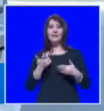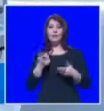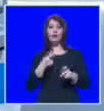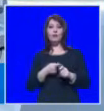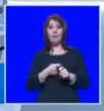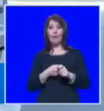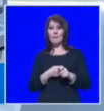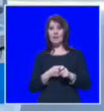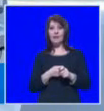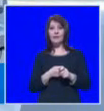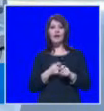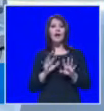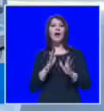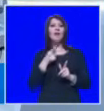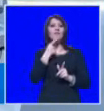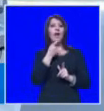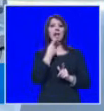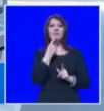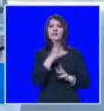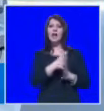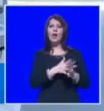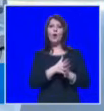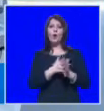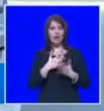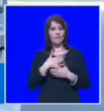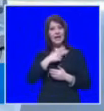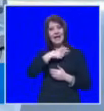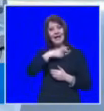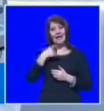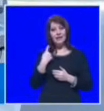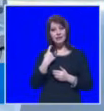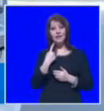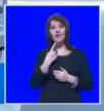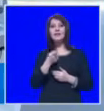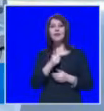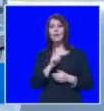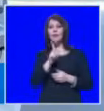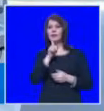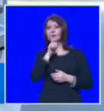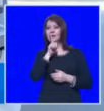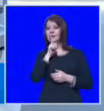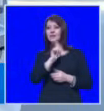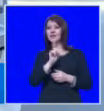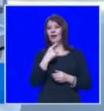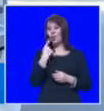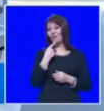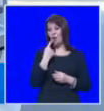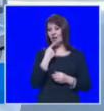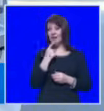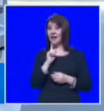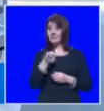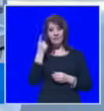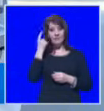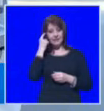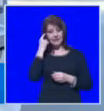Галъп. Какво казвате на тези хора? Има ли рискове, за които не се говори и за които те трябва да знаят?